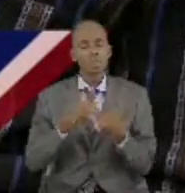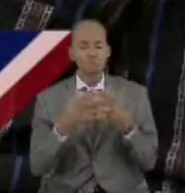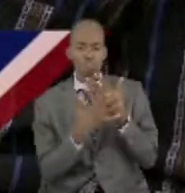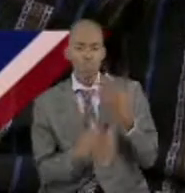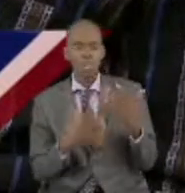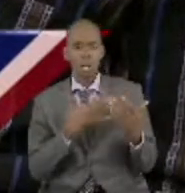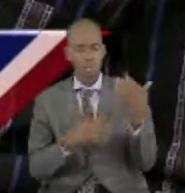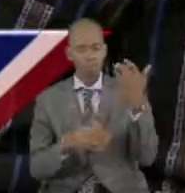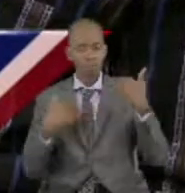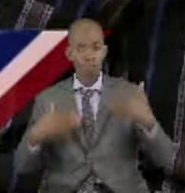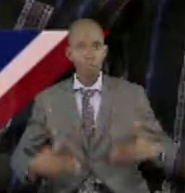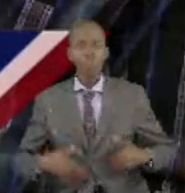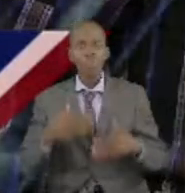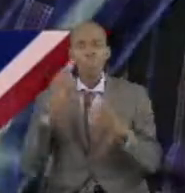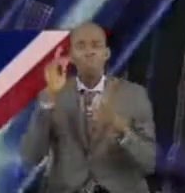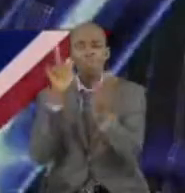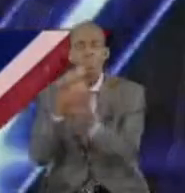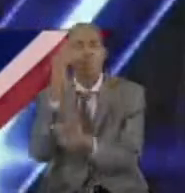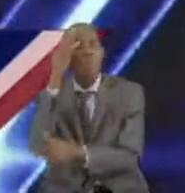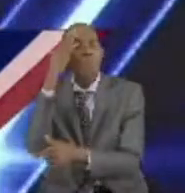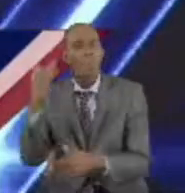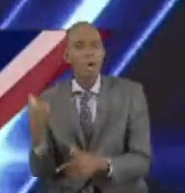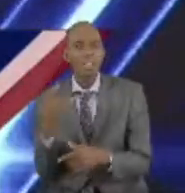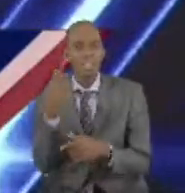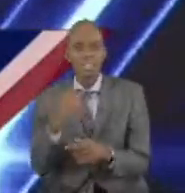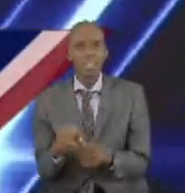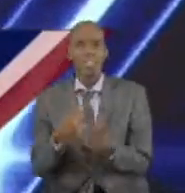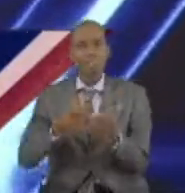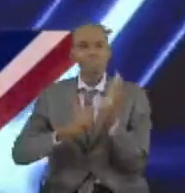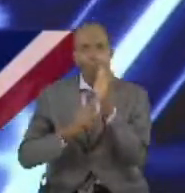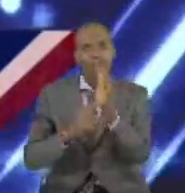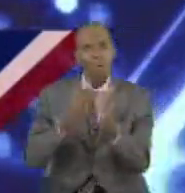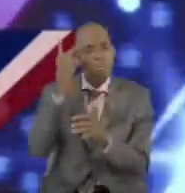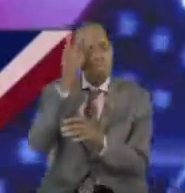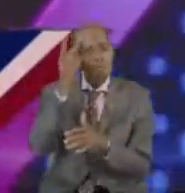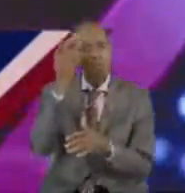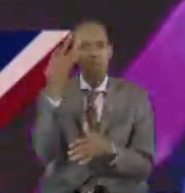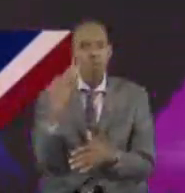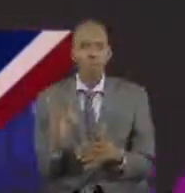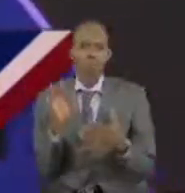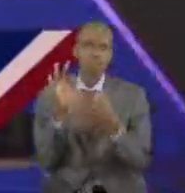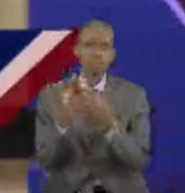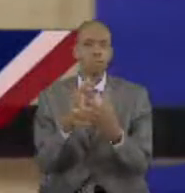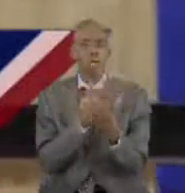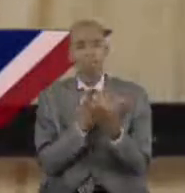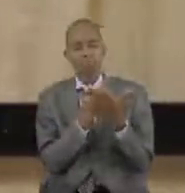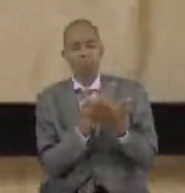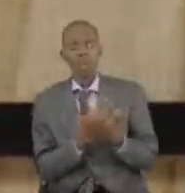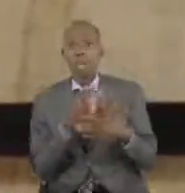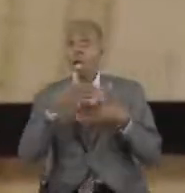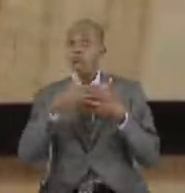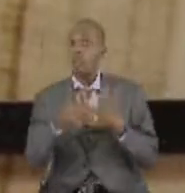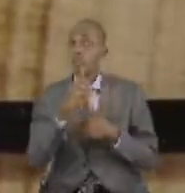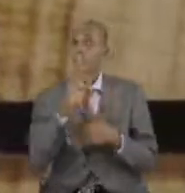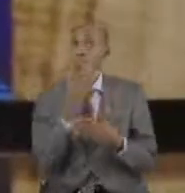l'objectif le motif évident de la connexion et de la consultation après que vous êtes une mère de nouveau